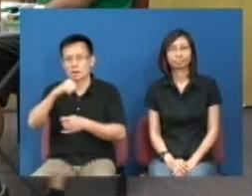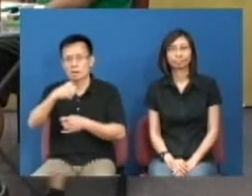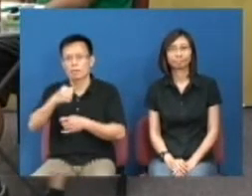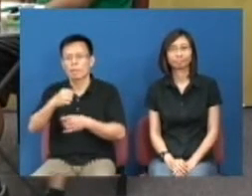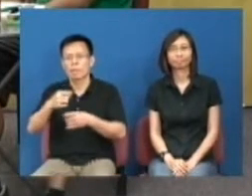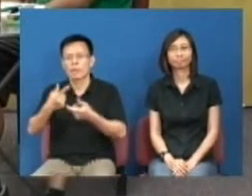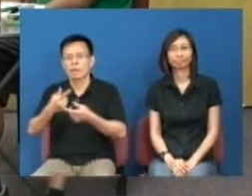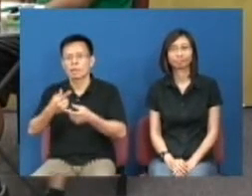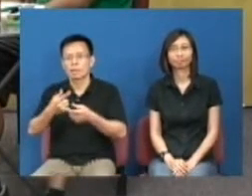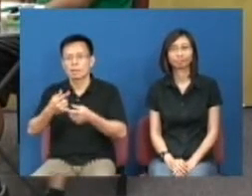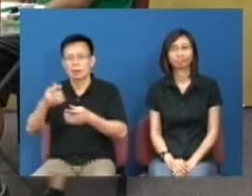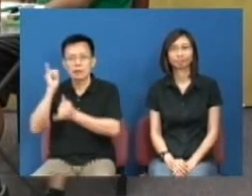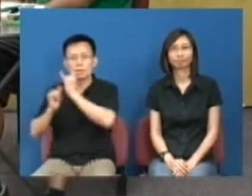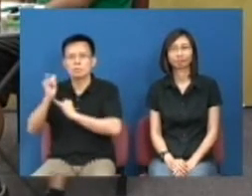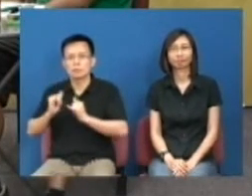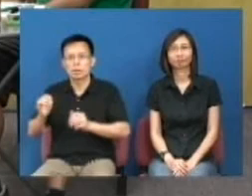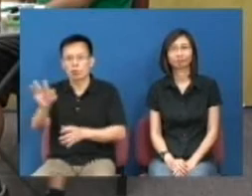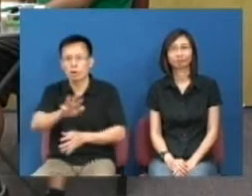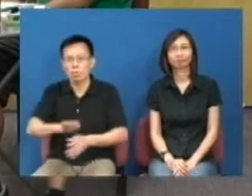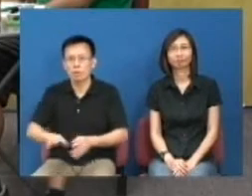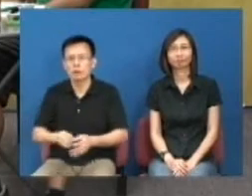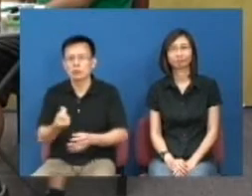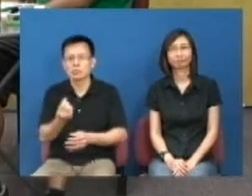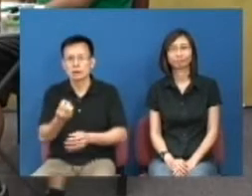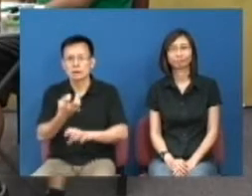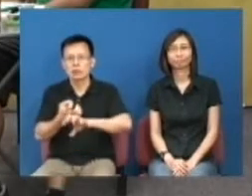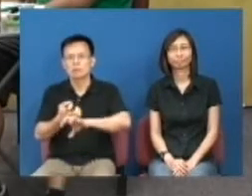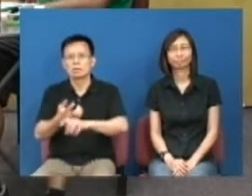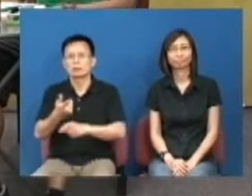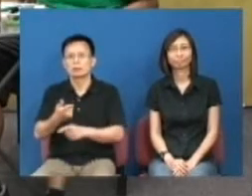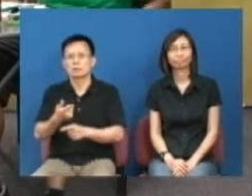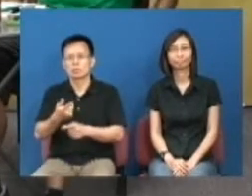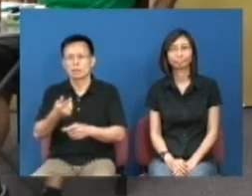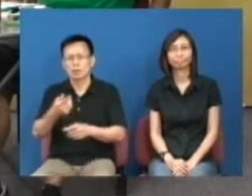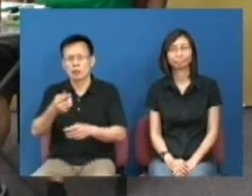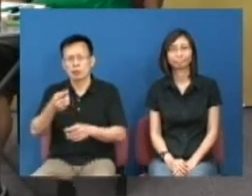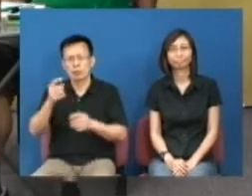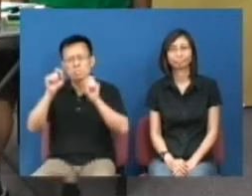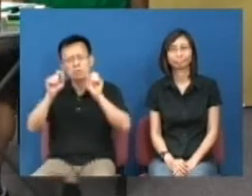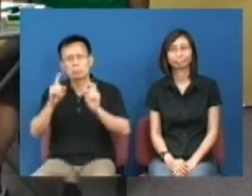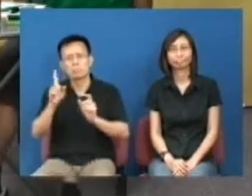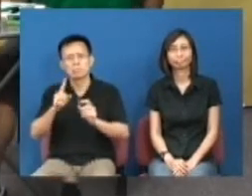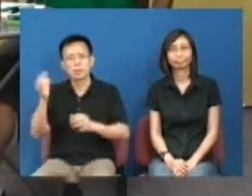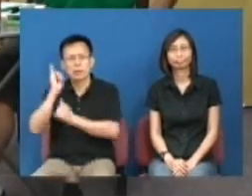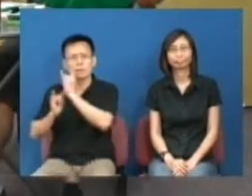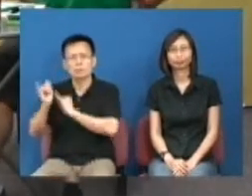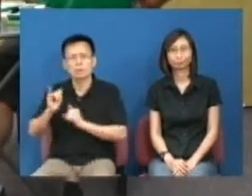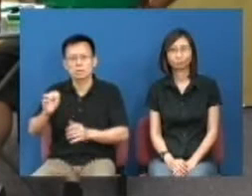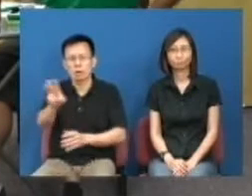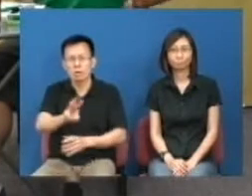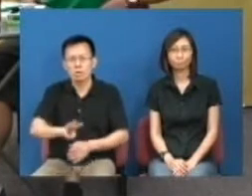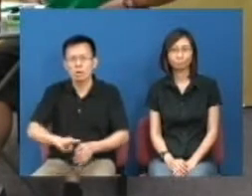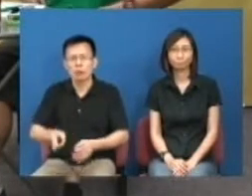一些沙石，你立得咁嘅論，咁你就解釋咩叫歷史長河啦，係咪啊？係咪一啲沙石